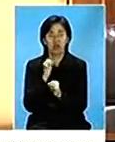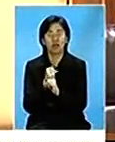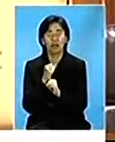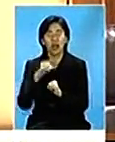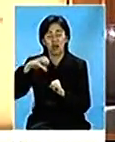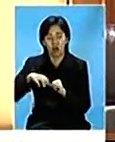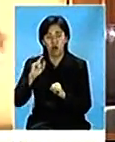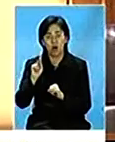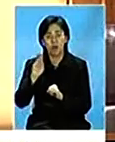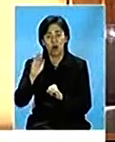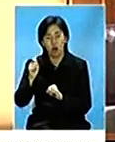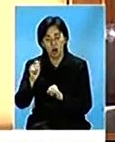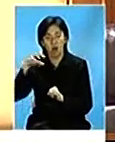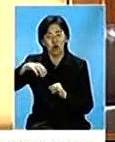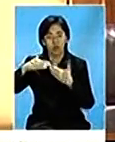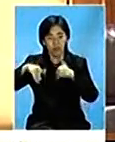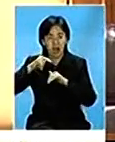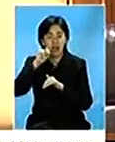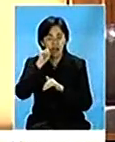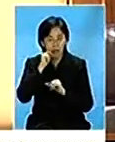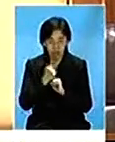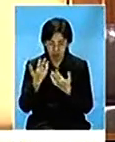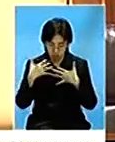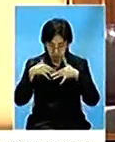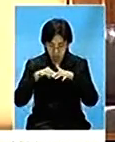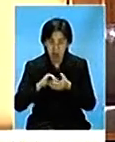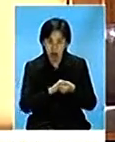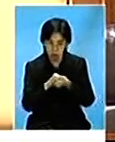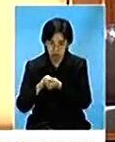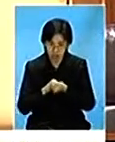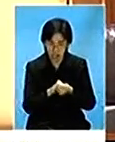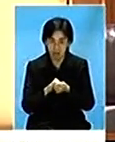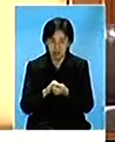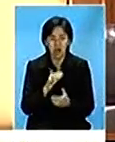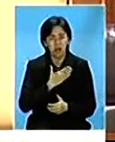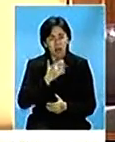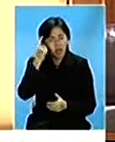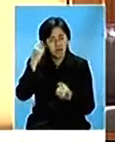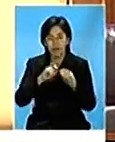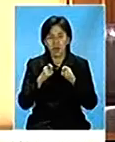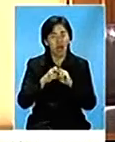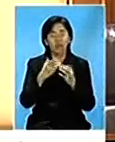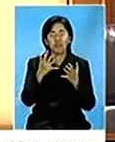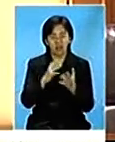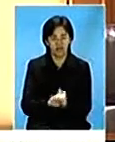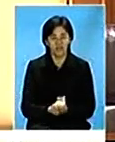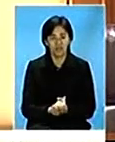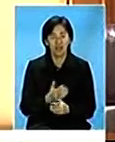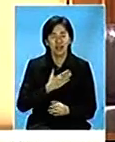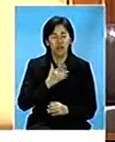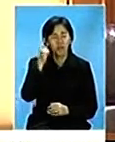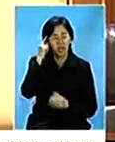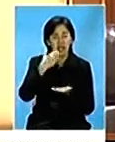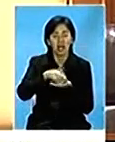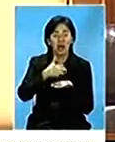ของกบอ.ของกรมชลประทานนะครับเขาทำงานใกล้ชิดกันมากผมไม่คิดว่าจะมีอุบัติเหตุอะไรเกิดขึ้นนะฮะแล้วก็อยากเรียนว่